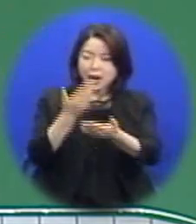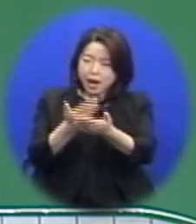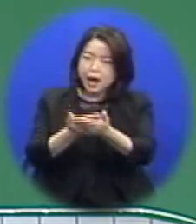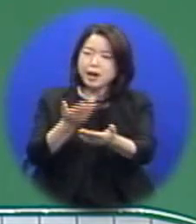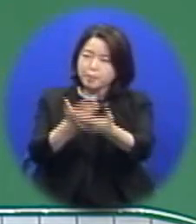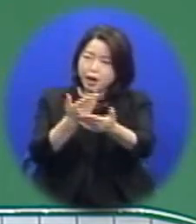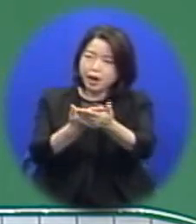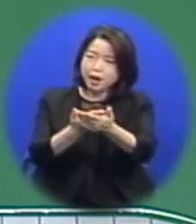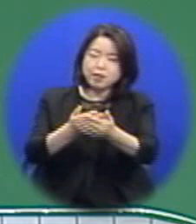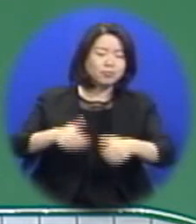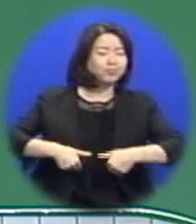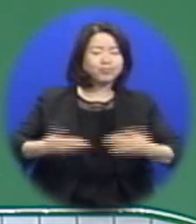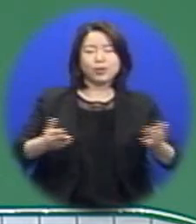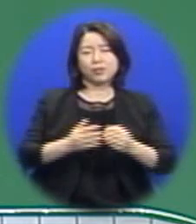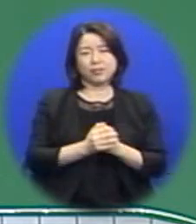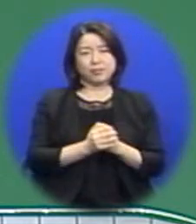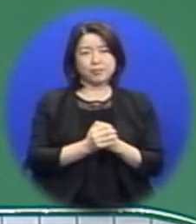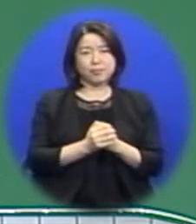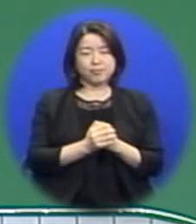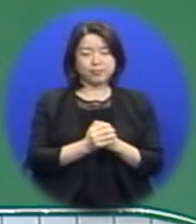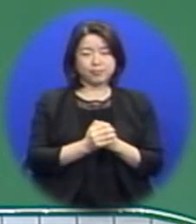없어요.